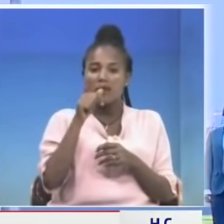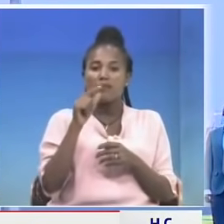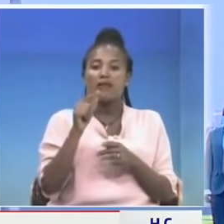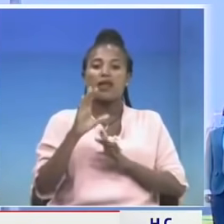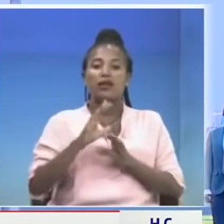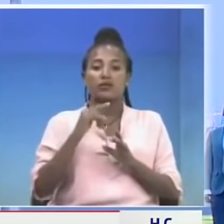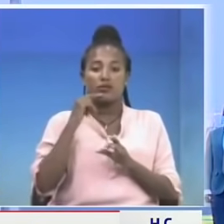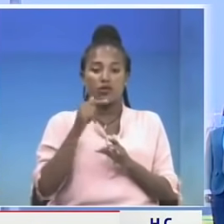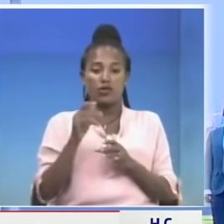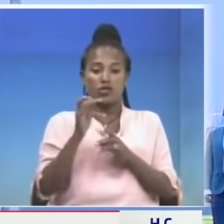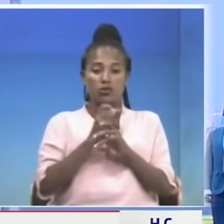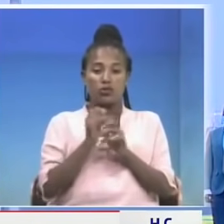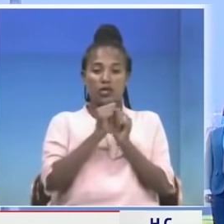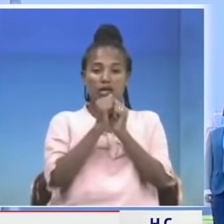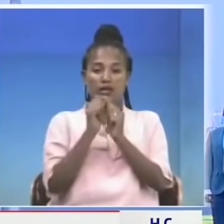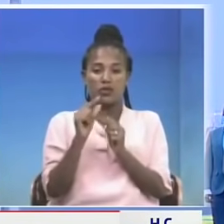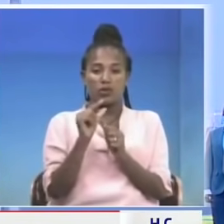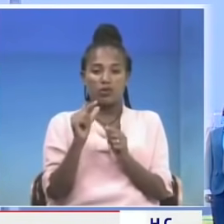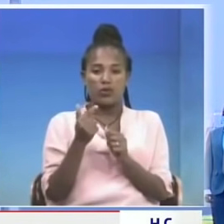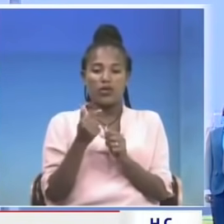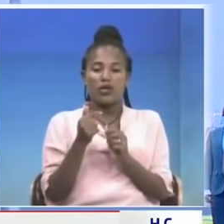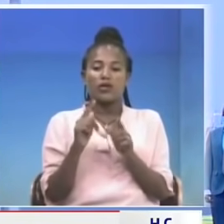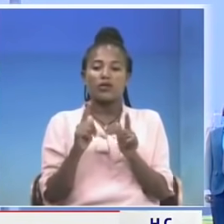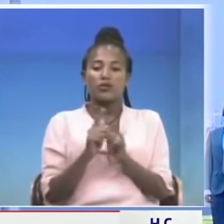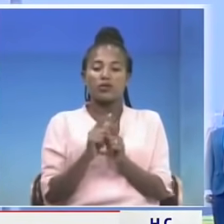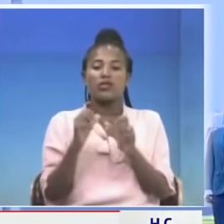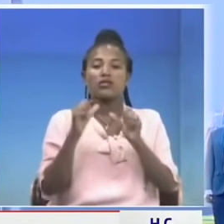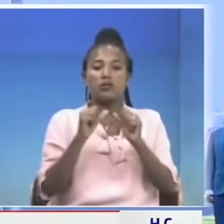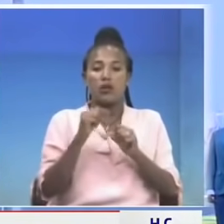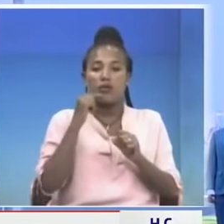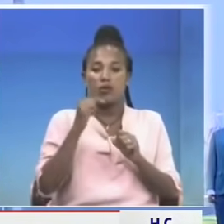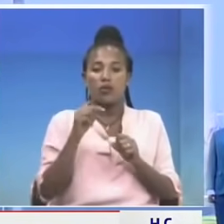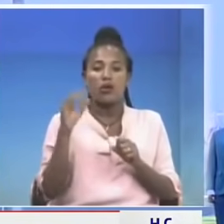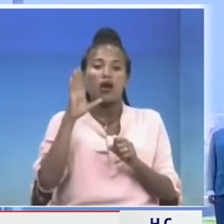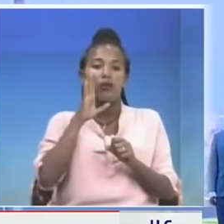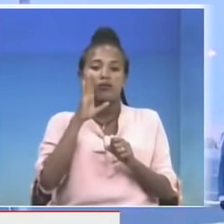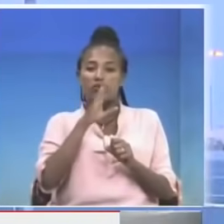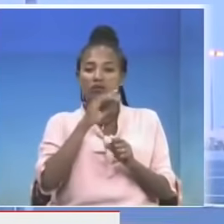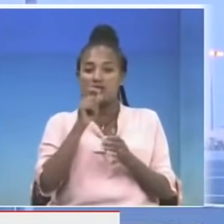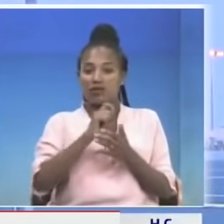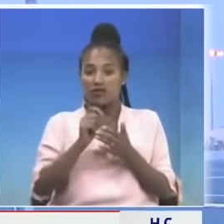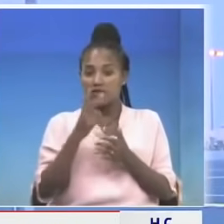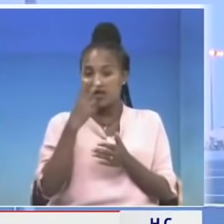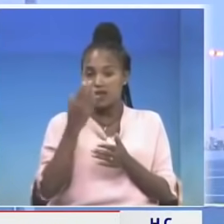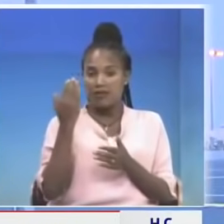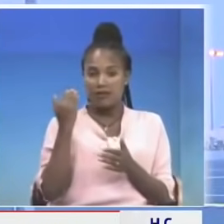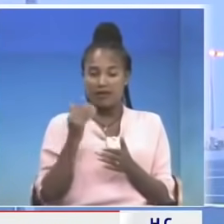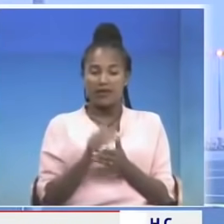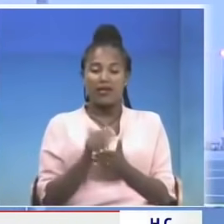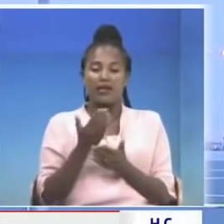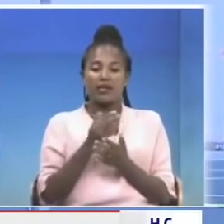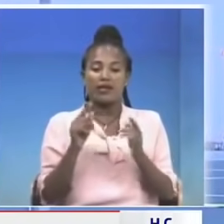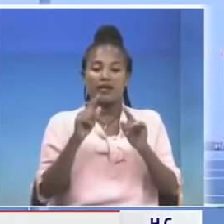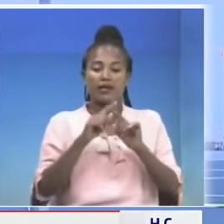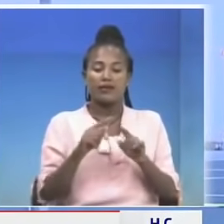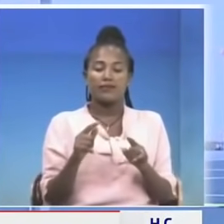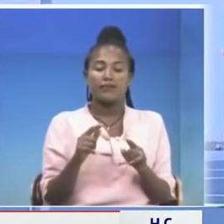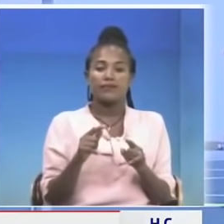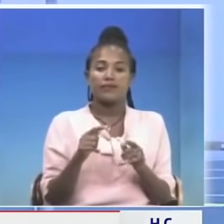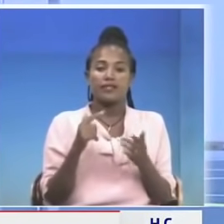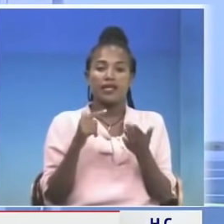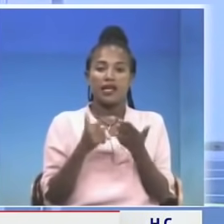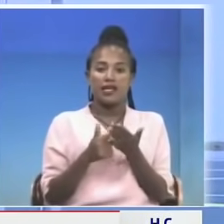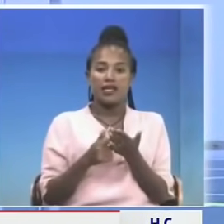እንግዲህ ከጅቡቲ ጋር የተወሰነም ቢሆን ግንኙነቱ ተቀዛቅዟል የሚሉ ሀሜቶችና ጸሐፊዎችን ስንመለከት ነበር። ነገር ግን